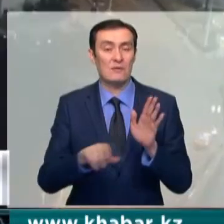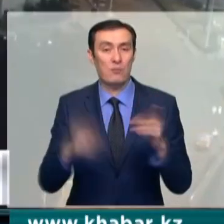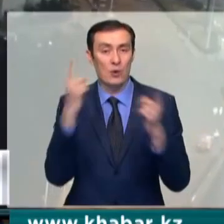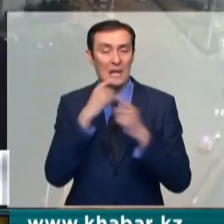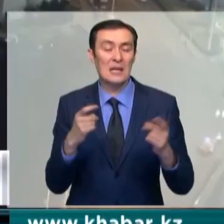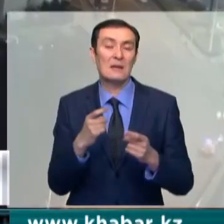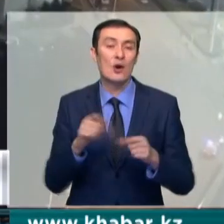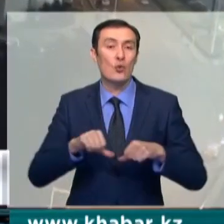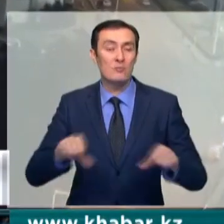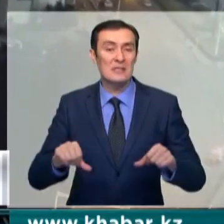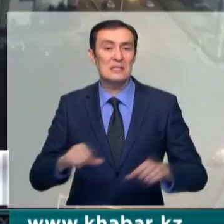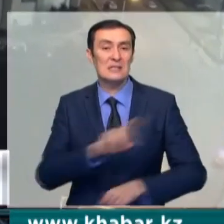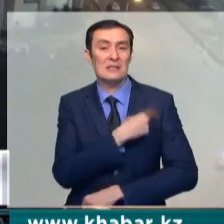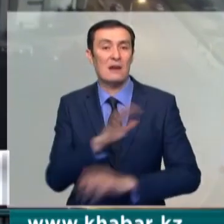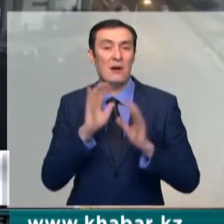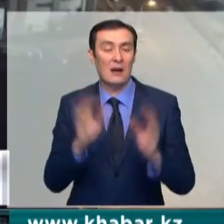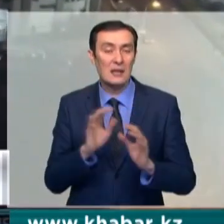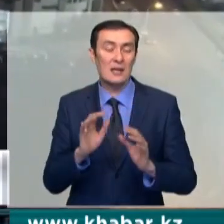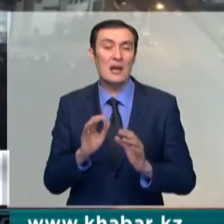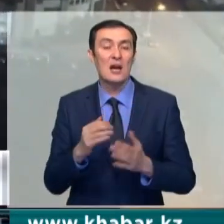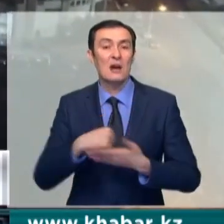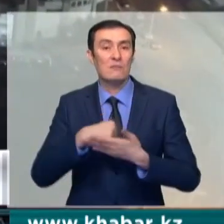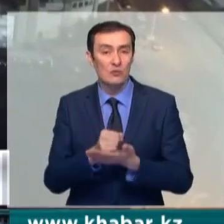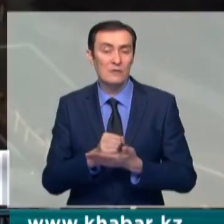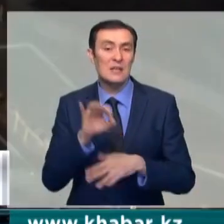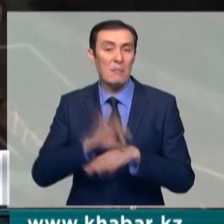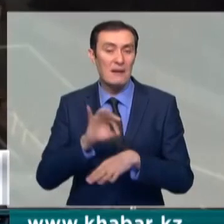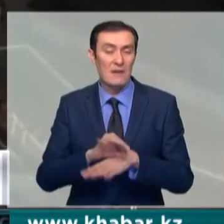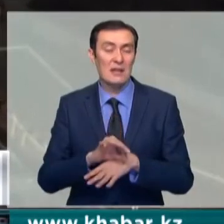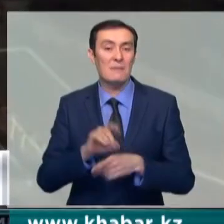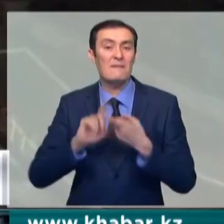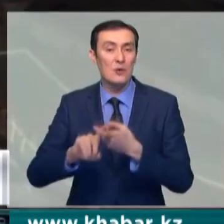данным Национальной комиссии здравоохранения, число подтвержденных